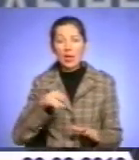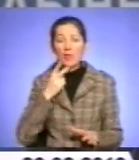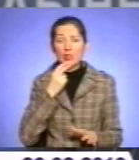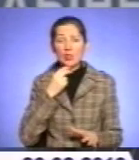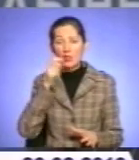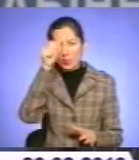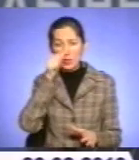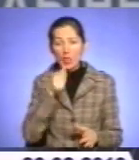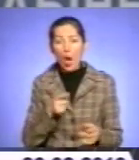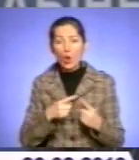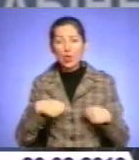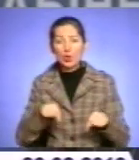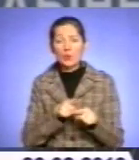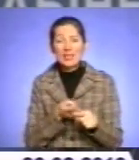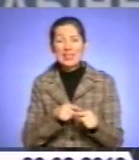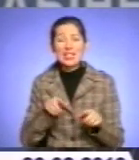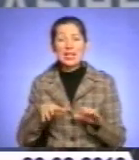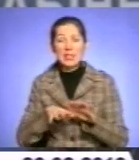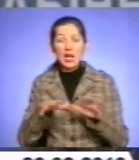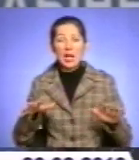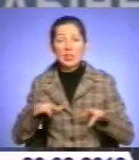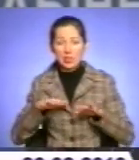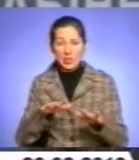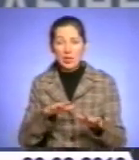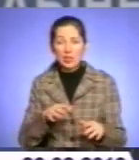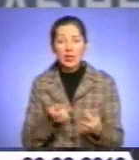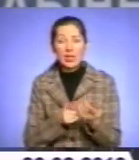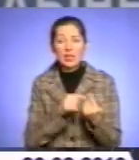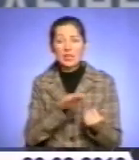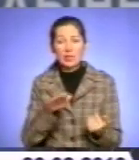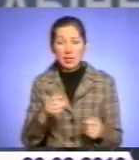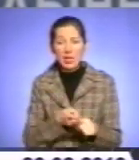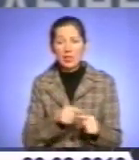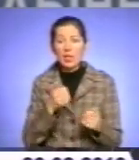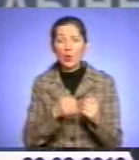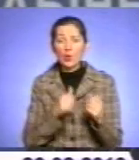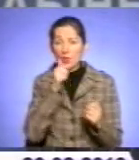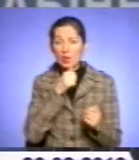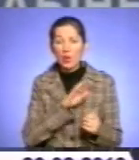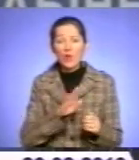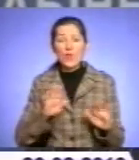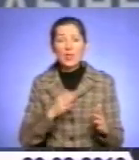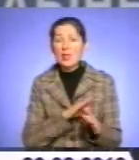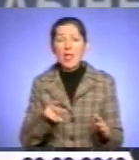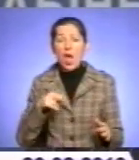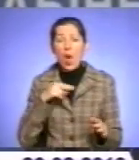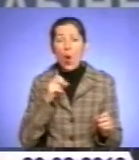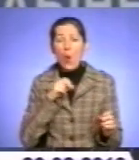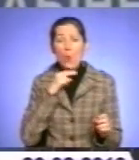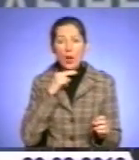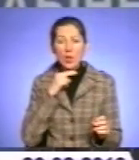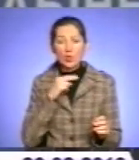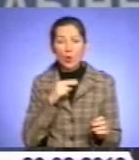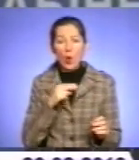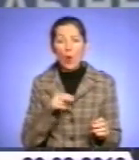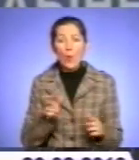ці заняття. Тому що кількість дітей, які щороку від необережного поводження на воді розстаються з життям